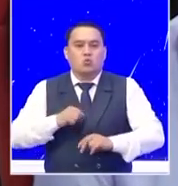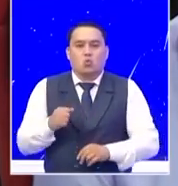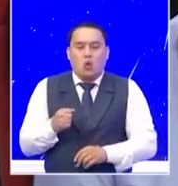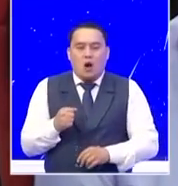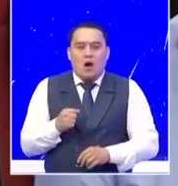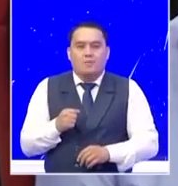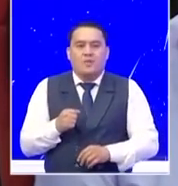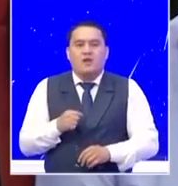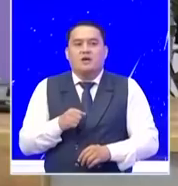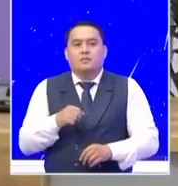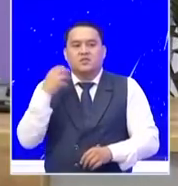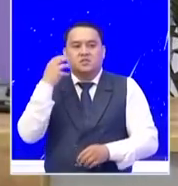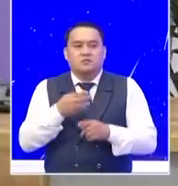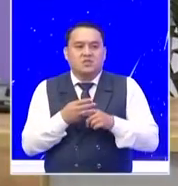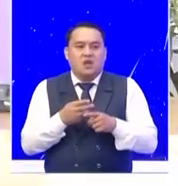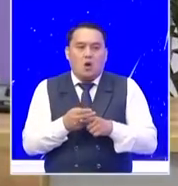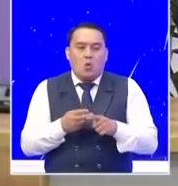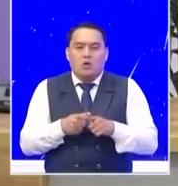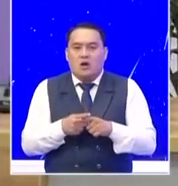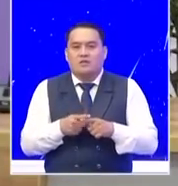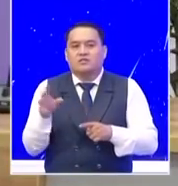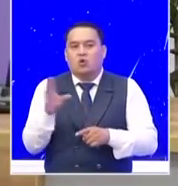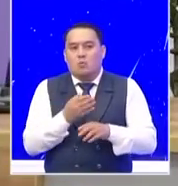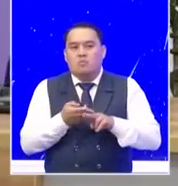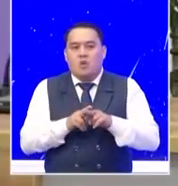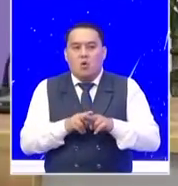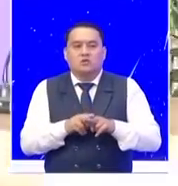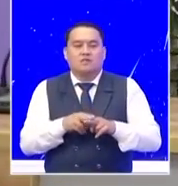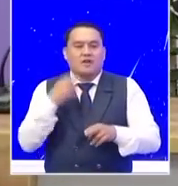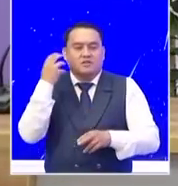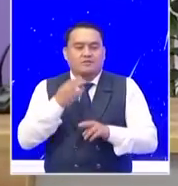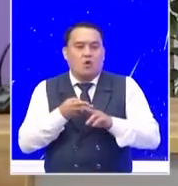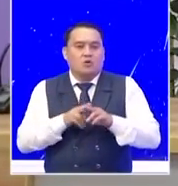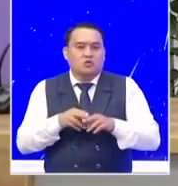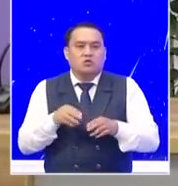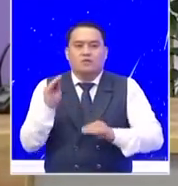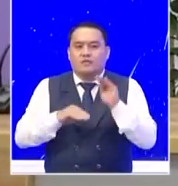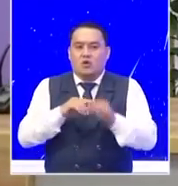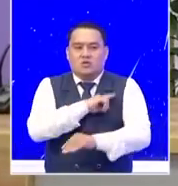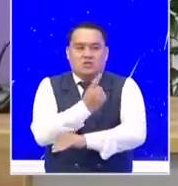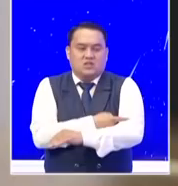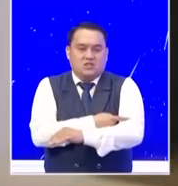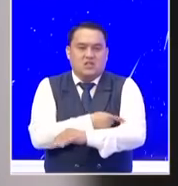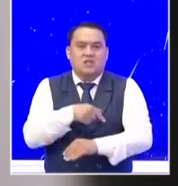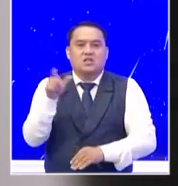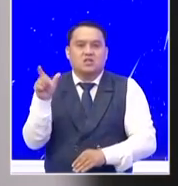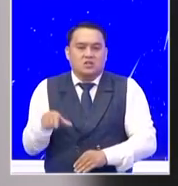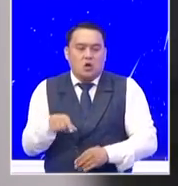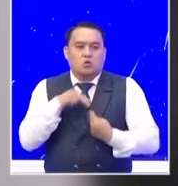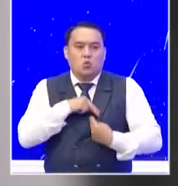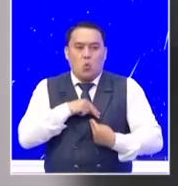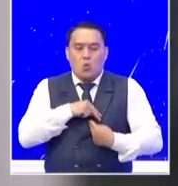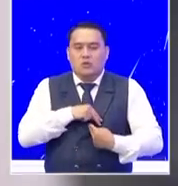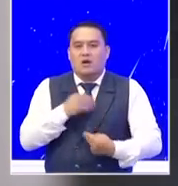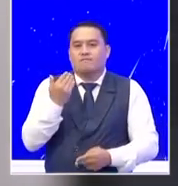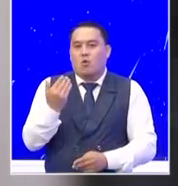ученика. Философ, психолог, оратор. Эти качества помогли из рядовых журналистов слепить сильных медиаперсон. Труды подопечных